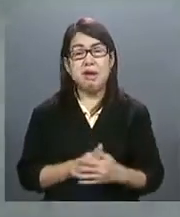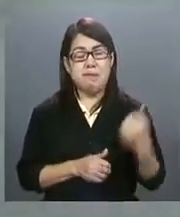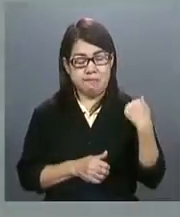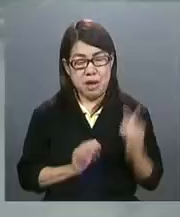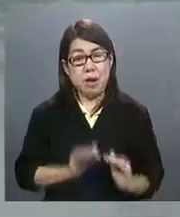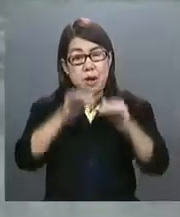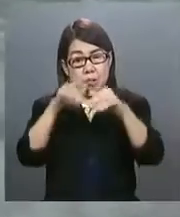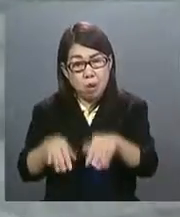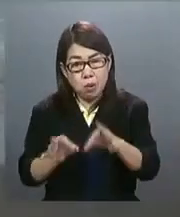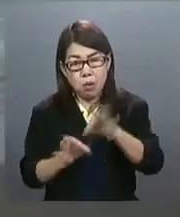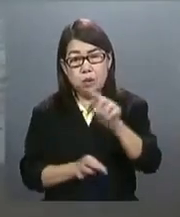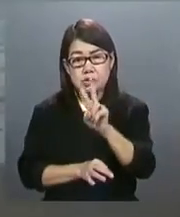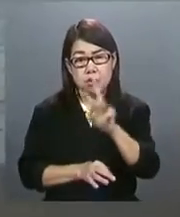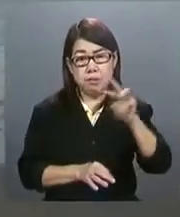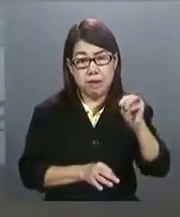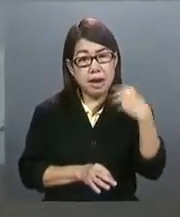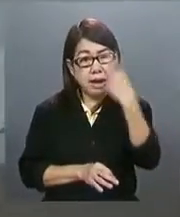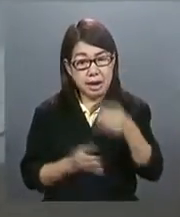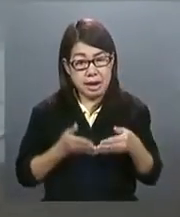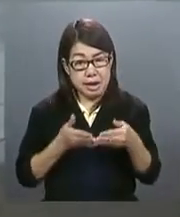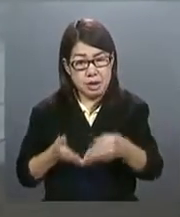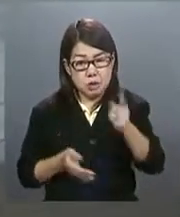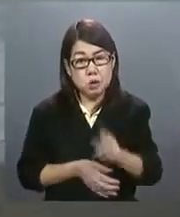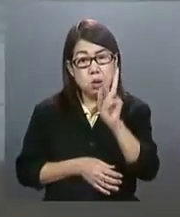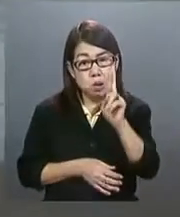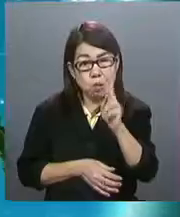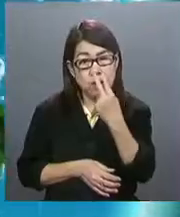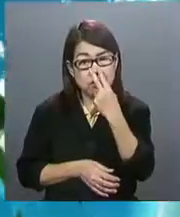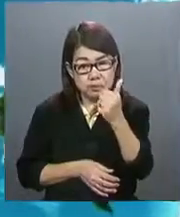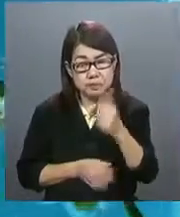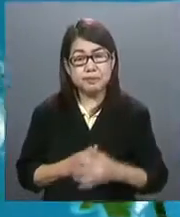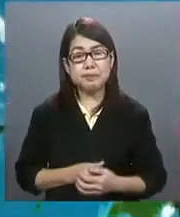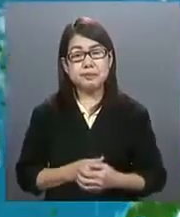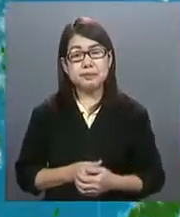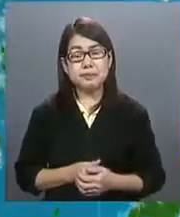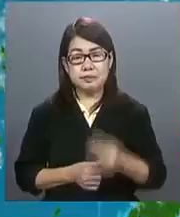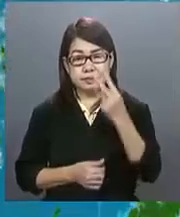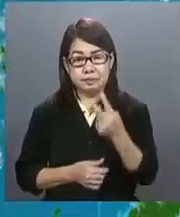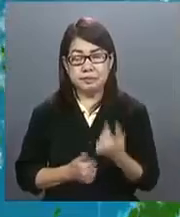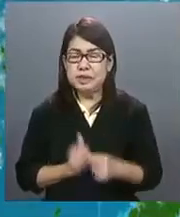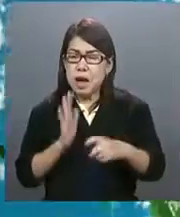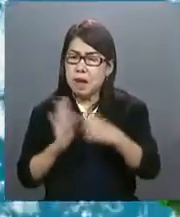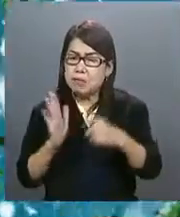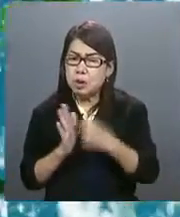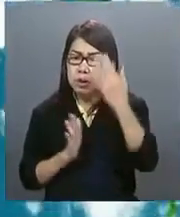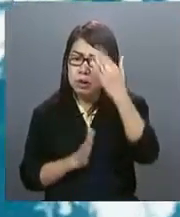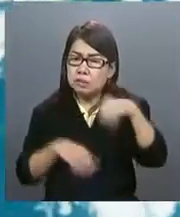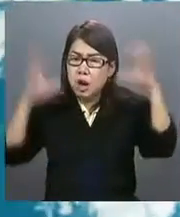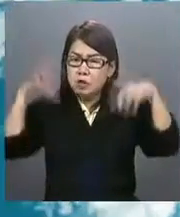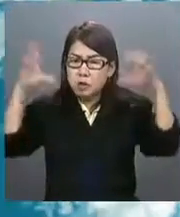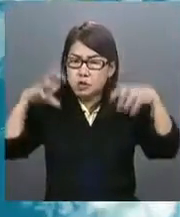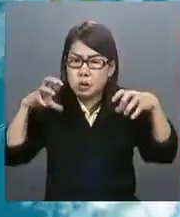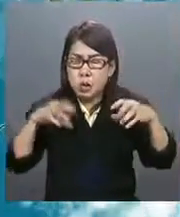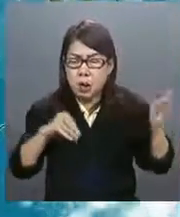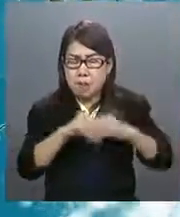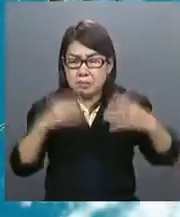ประมาณ2เมตรขอให้ชาวเรือเดินเรือด้วยความระมัดระวังในระยะนี้ด้วยค่ะขยับเข้าไปดูปัจจัยที่ทำให้เกิดฝนเพิ่มขึ้นและก็ฝนตกหนักในช่